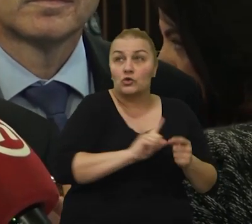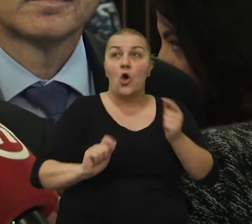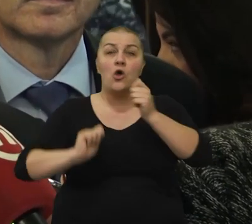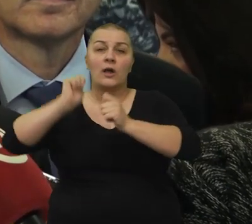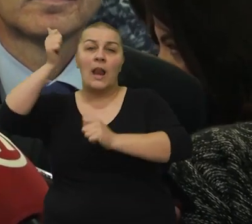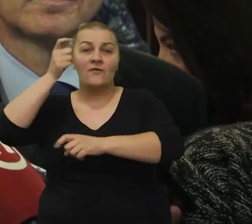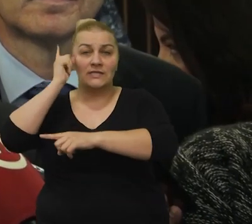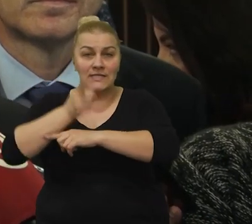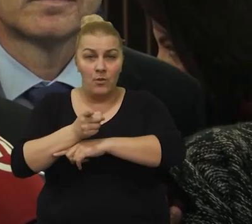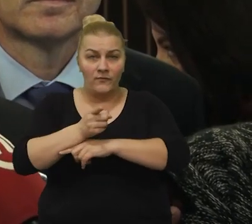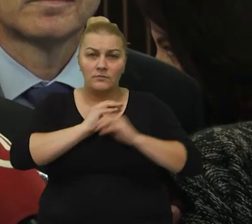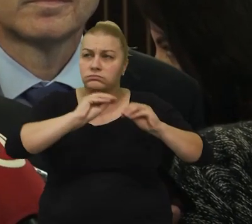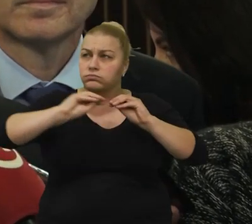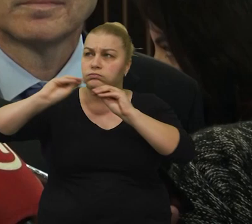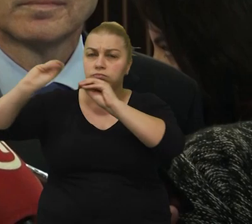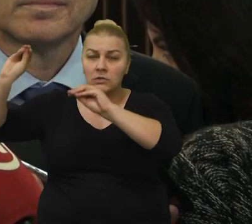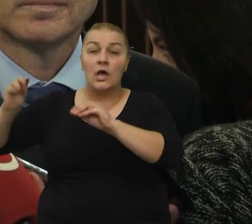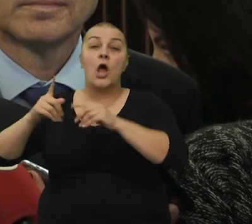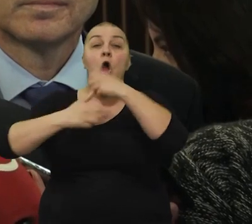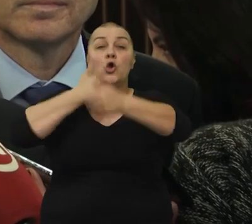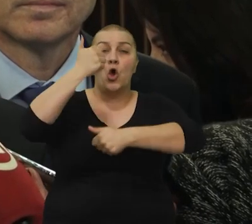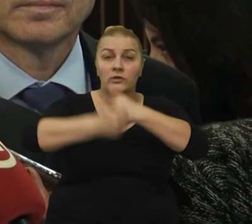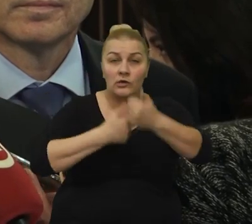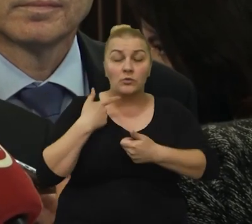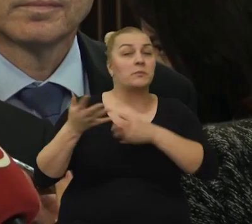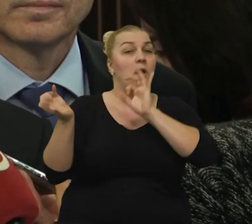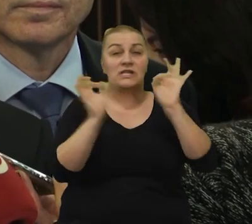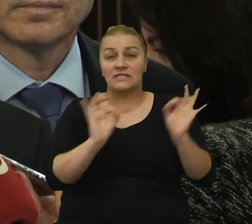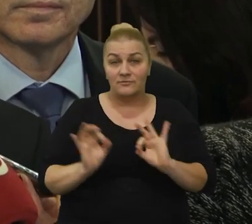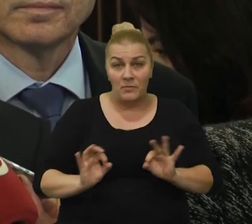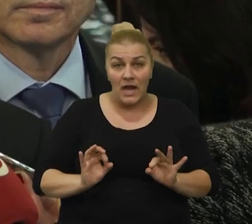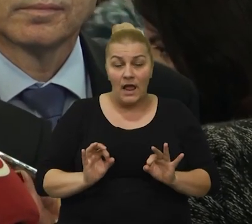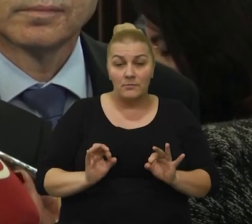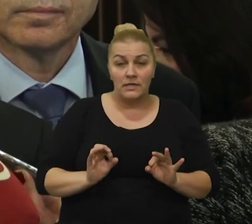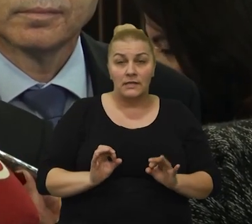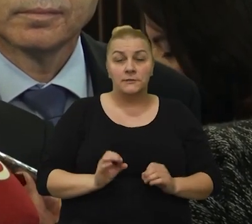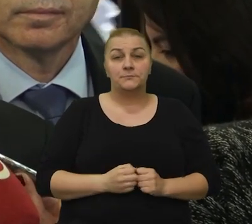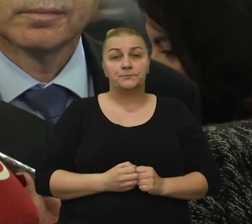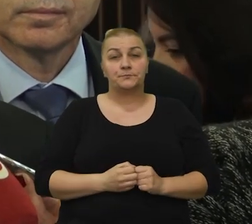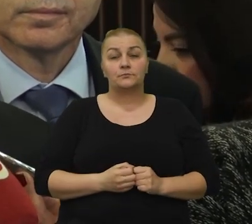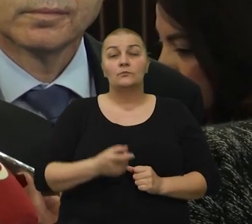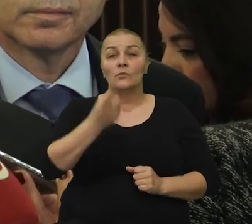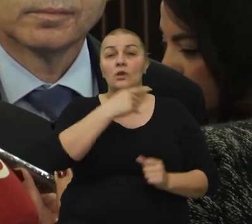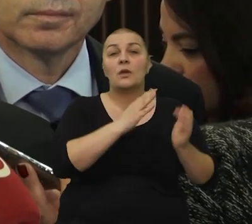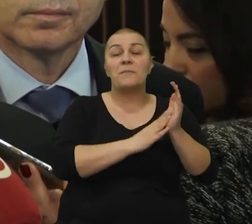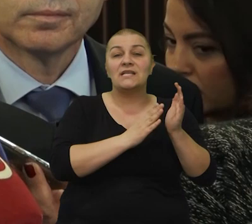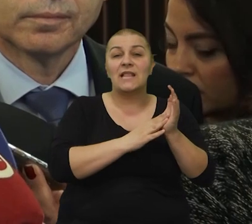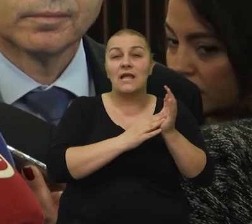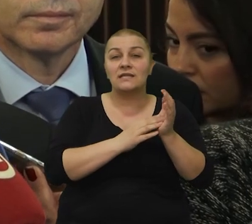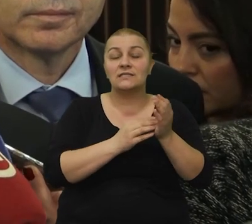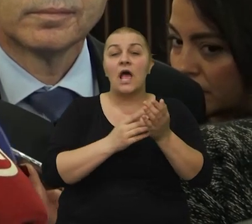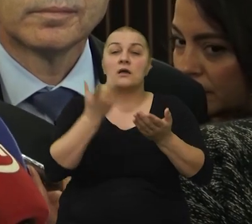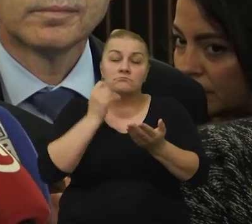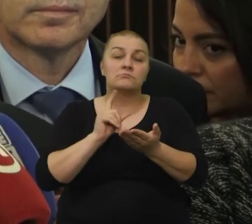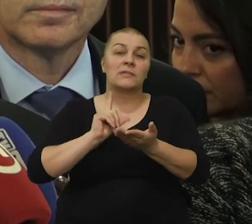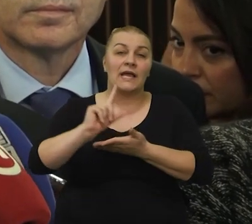glavnog zapovjednika i tada u toj godini dana smo bili spremni, poslije operacije Maslenica, bili smo